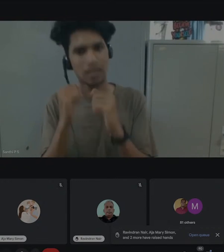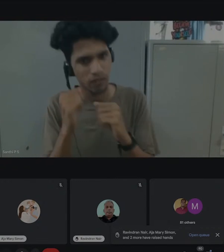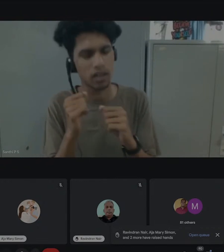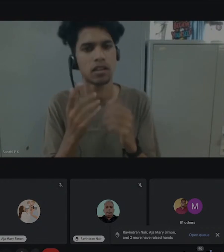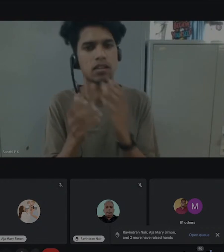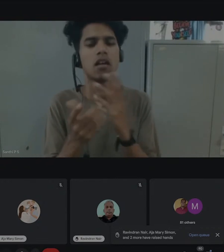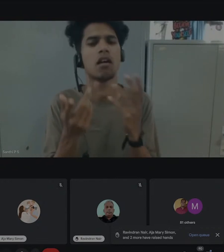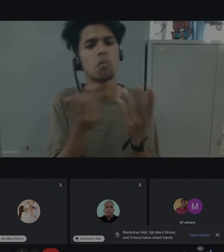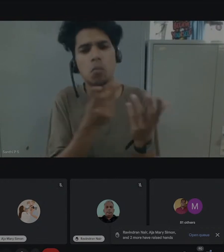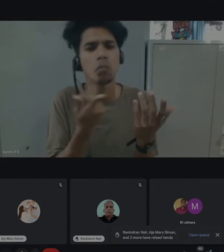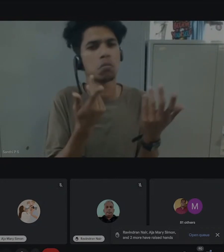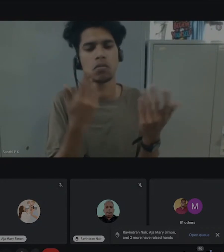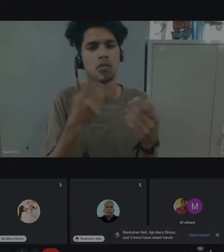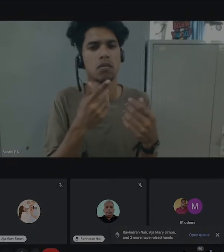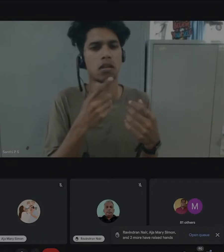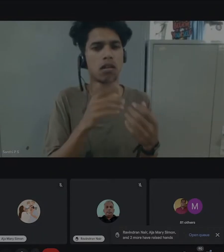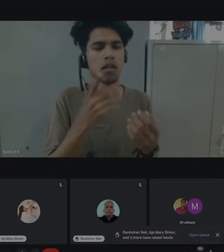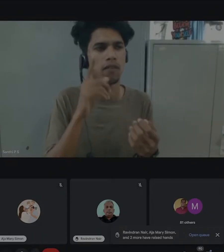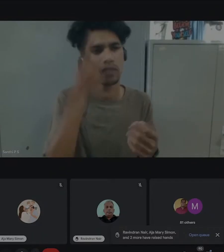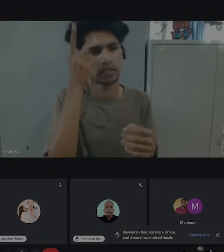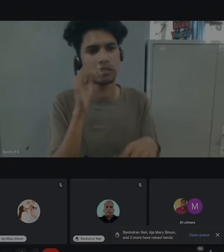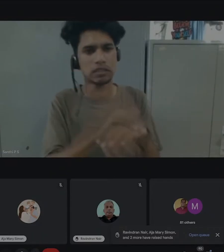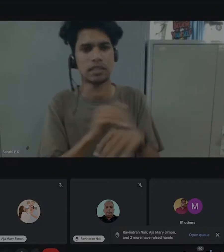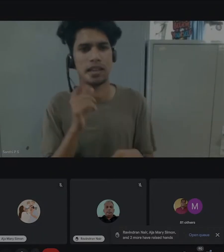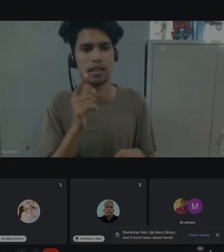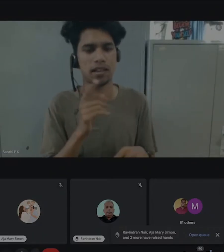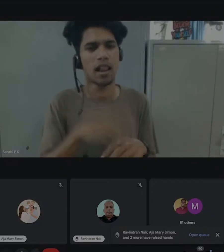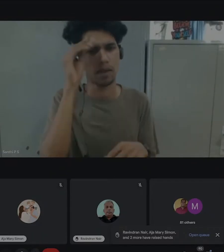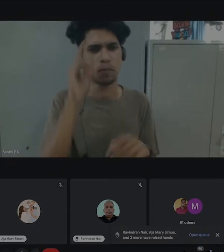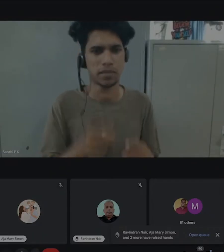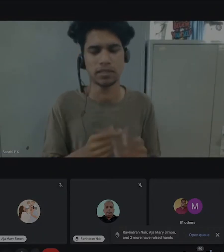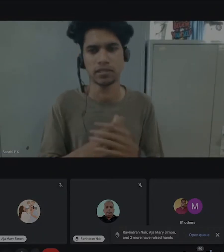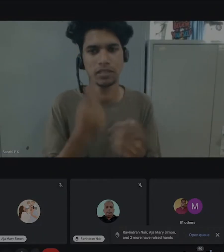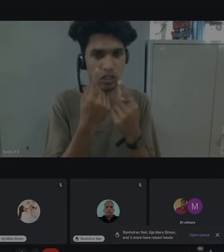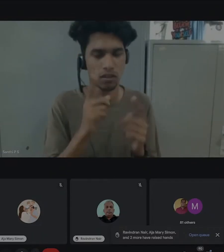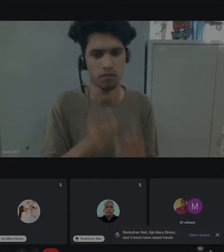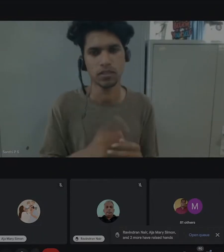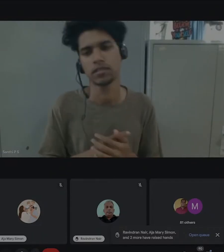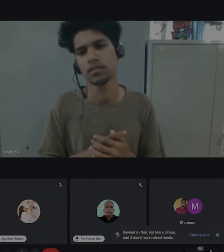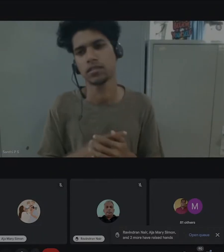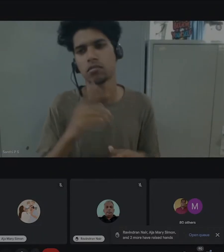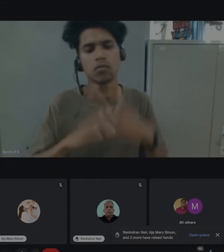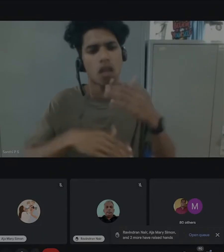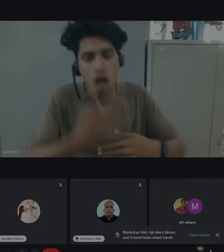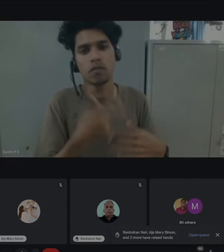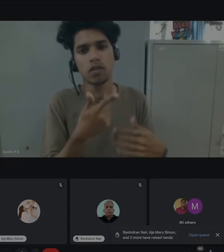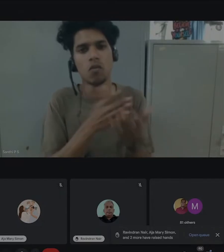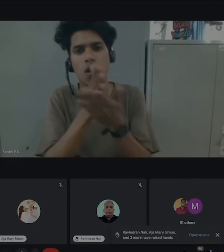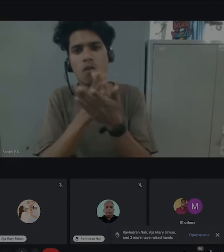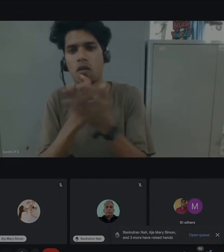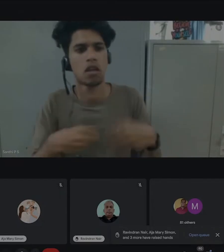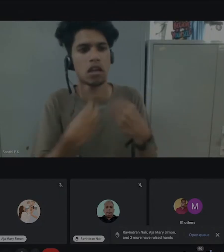മനസ്സിലാക്കേണ്ടതുണ്ട്. അതിനനുസരിച്ച് മാത്രമേ നമുക്കിതിൽ കുഞ്ഞിന്റെ ഫീഡിങ്ങിൽ മാറ്റങ്ങൾ വരുത്തിയെടുക്കാൻ, മോഡിഫിക്കേഷൻസ് എല്ലാം കൊടുക്കാൻ സാധിക്കുകയുള്ളൂ.